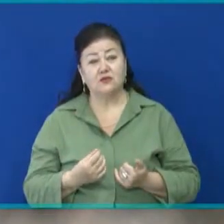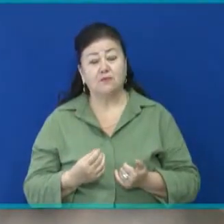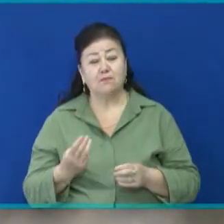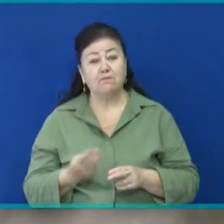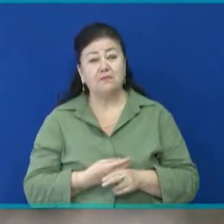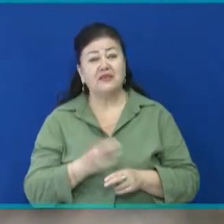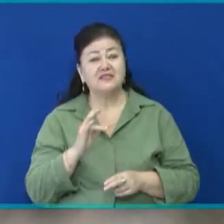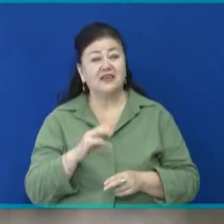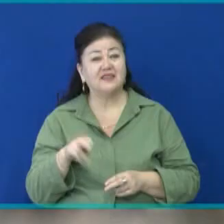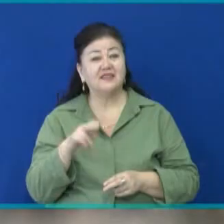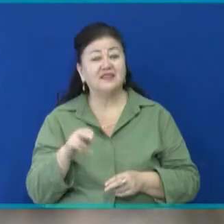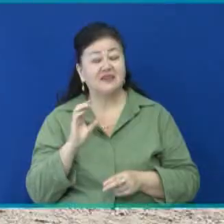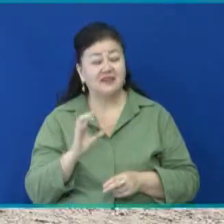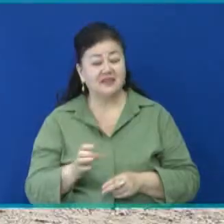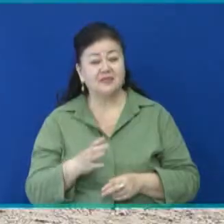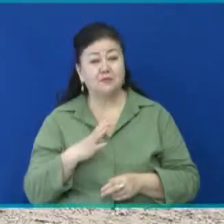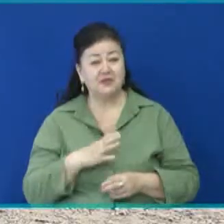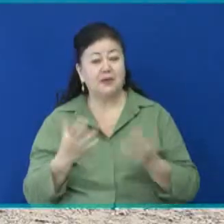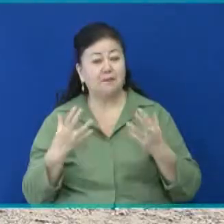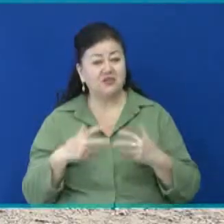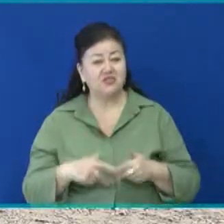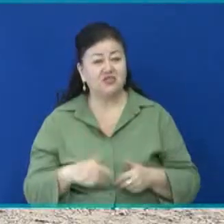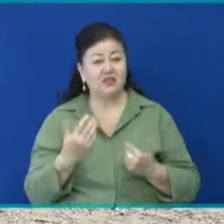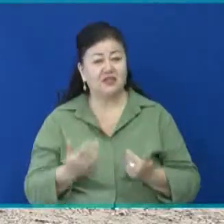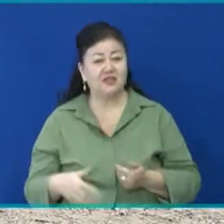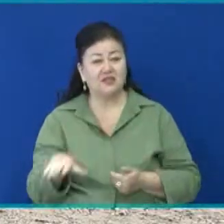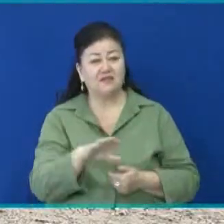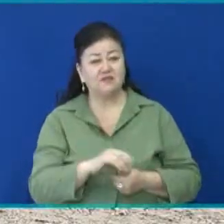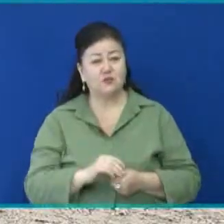есебінсіз көрсетілген. Шұғыла Сұлтан Махмудова, Ерасыл Дүйсенбек, Фельджа Мағзумов, Семей телеарнасы.